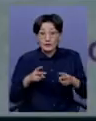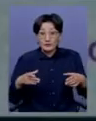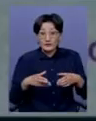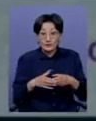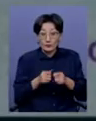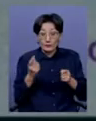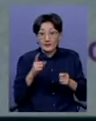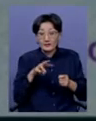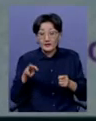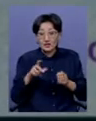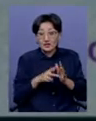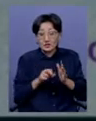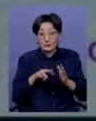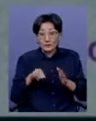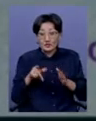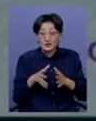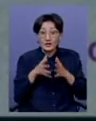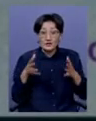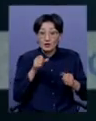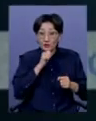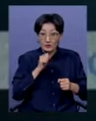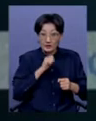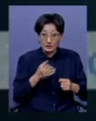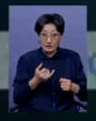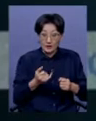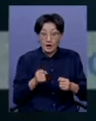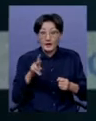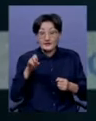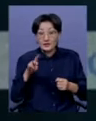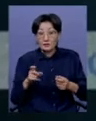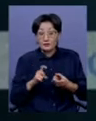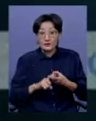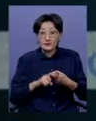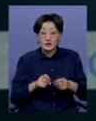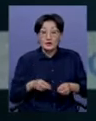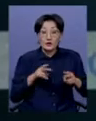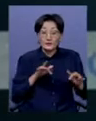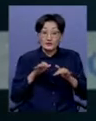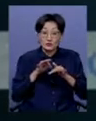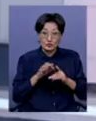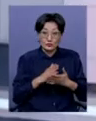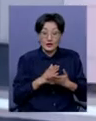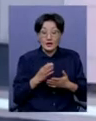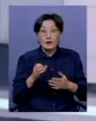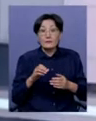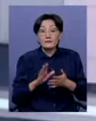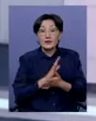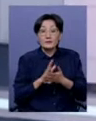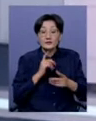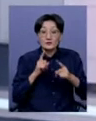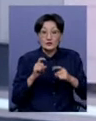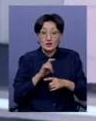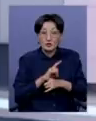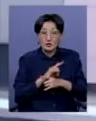құрып 1 миллиард 800 миллион теңгеден астам қаржы ұрлағанын хабарлады. Қазір Сәкен Әбдірахмановқа қатысты қылмыстық іс жүргізіліп жатыр. Бұдан бөлек баспасөз мәслихатында